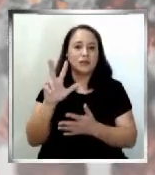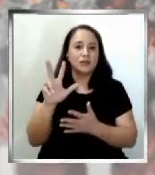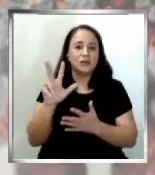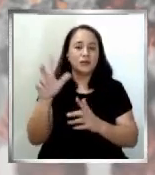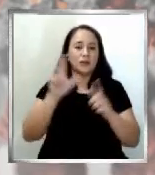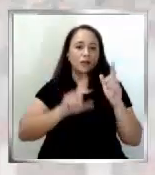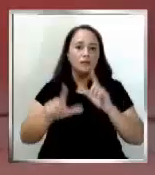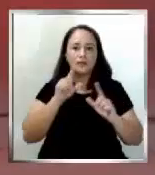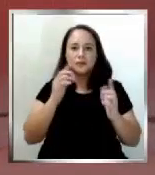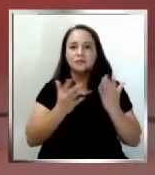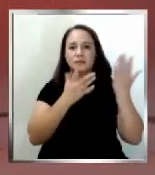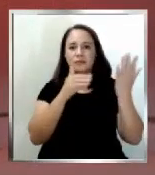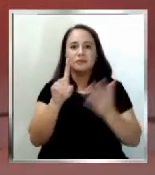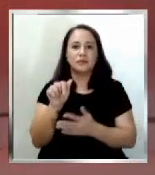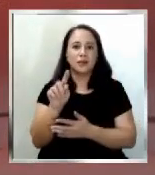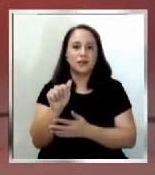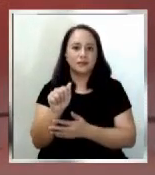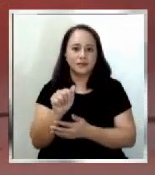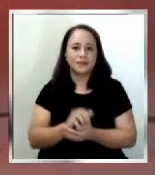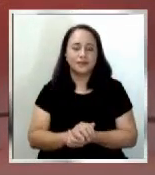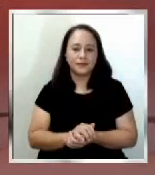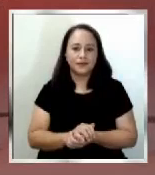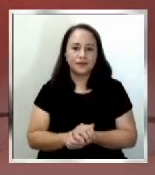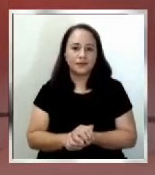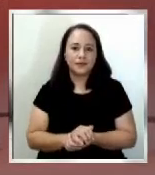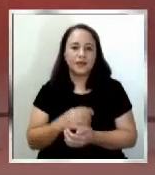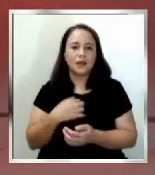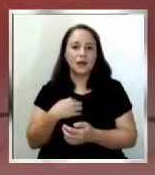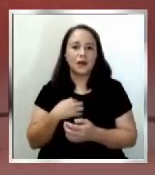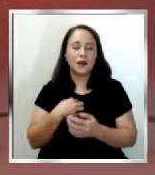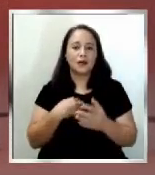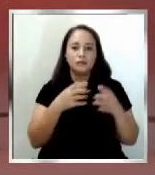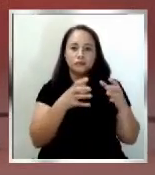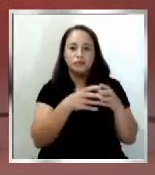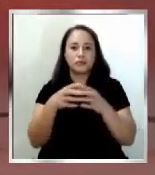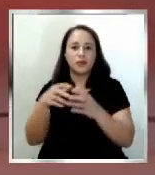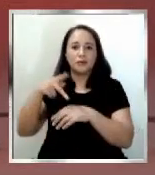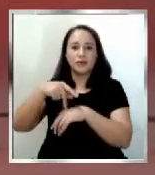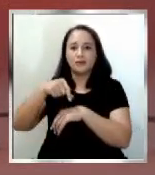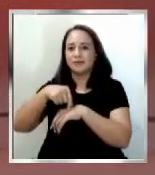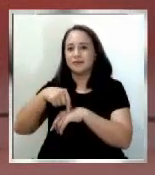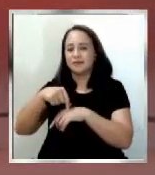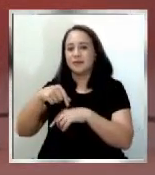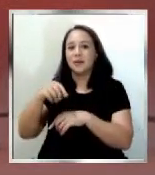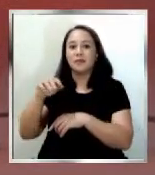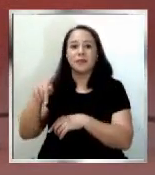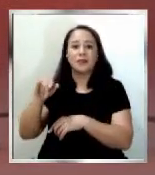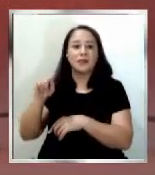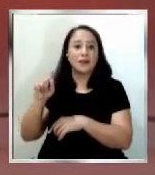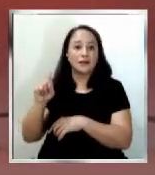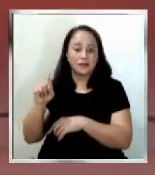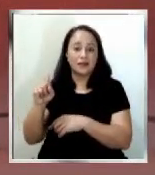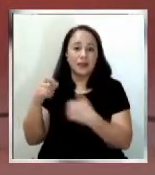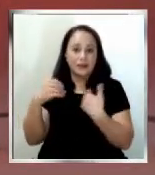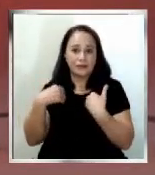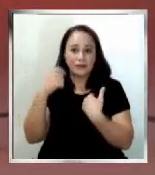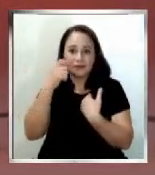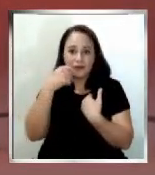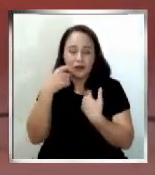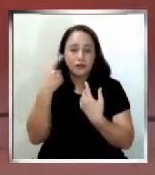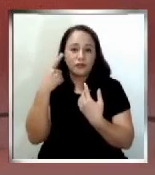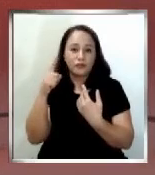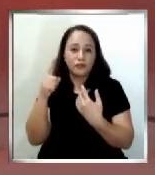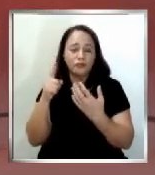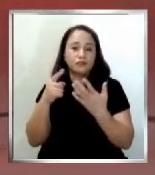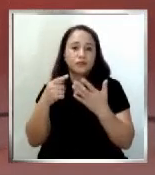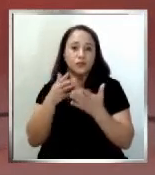datos. May antigen testing na sa Parañaque Integrated Terminal Exchange o PITX para sa mga papunta sa